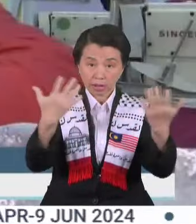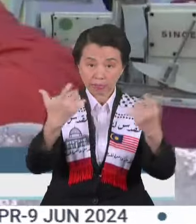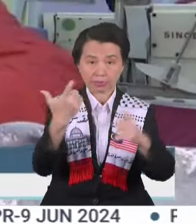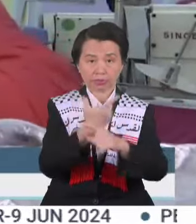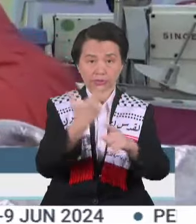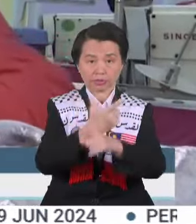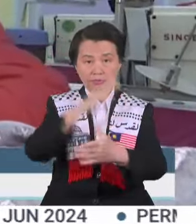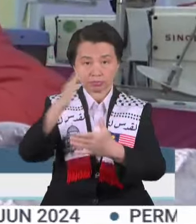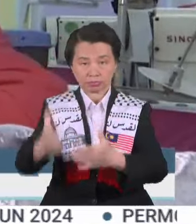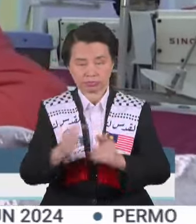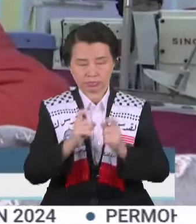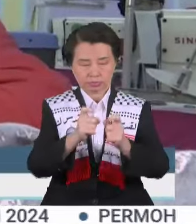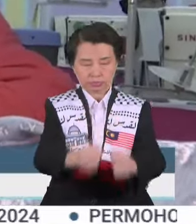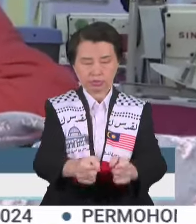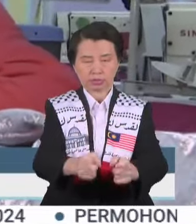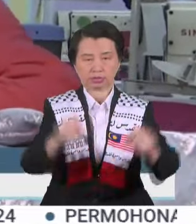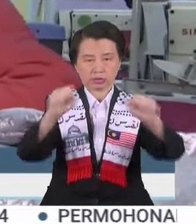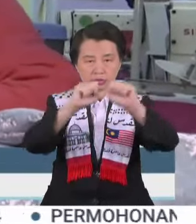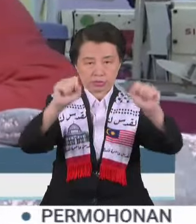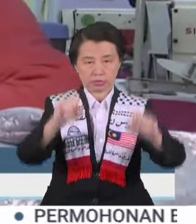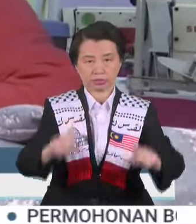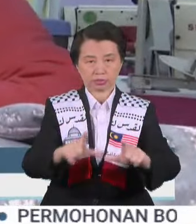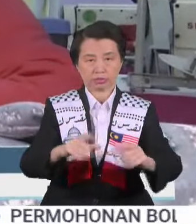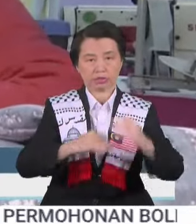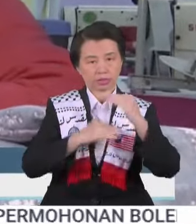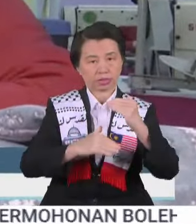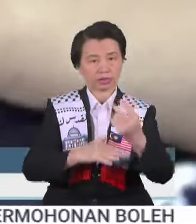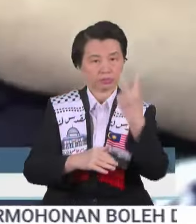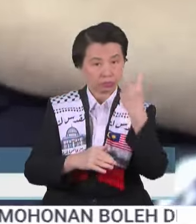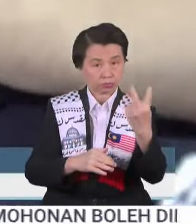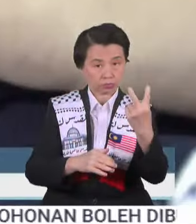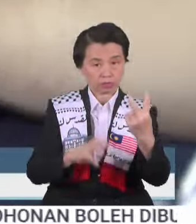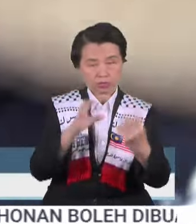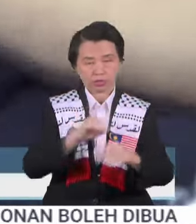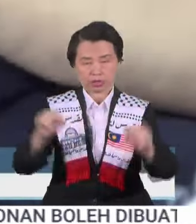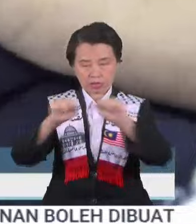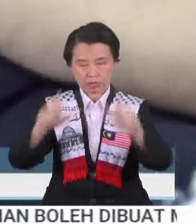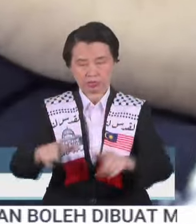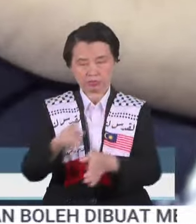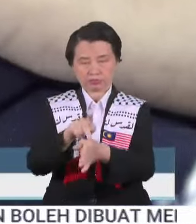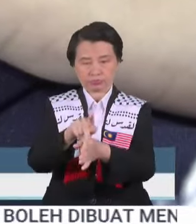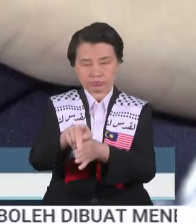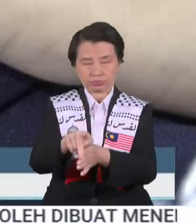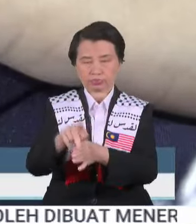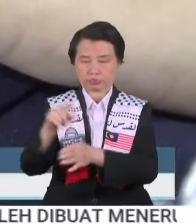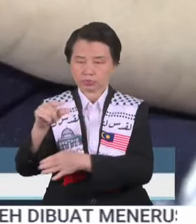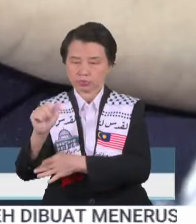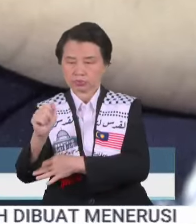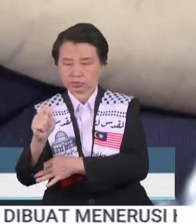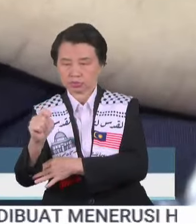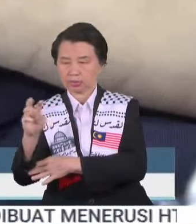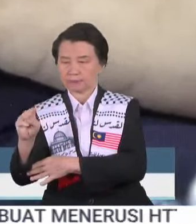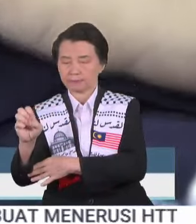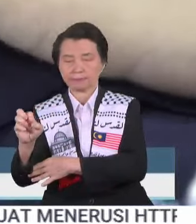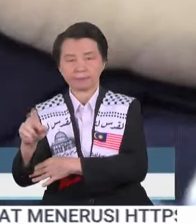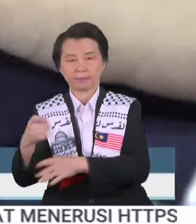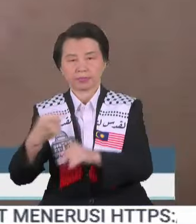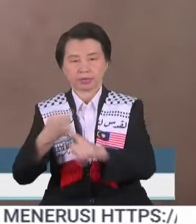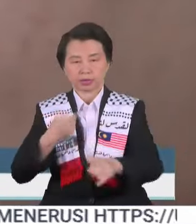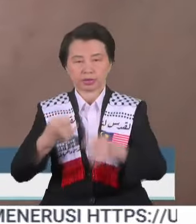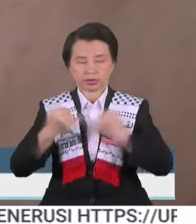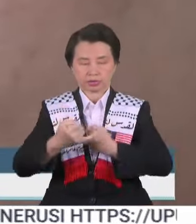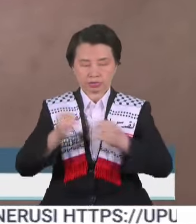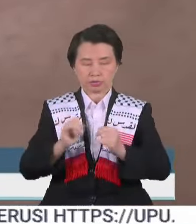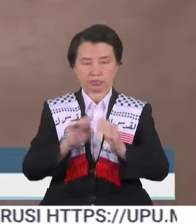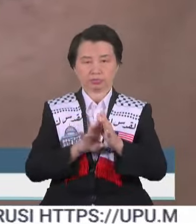pelatih dianugerahkan sijil kemahiran Malaysia tahap 2 dan sijil profesional Giat Mara daripada Jabatan